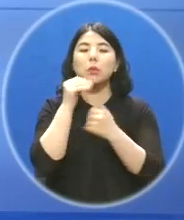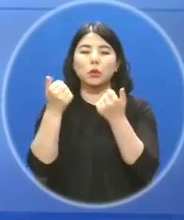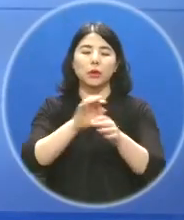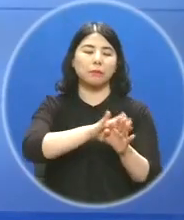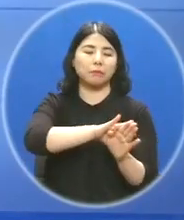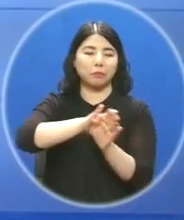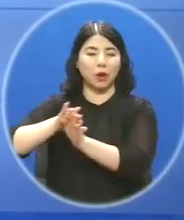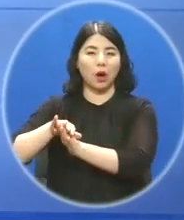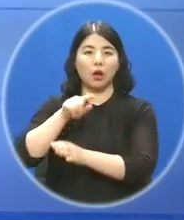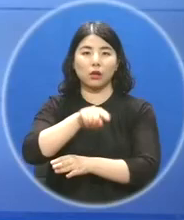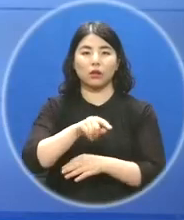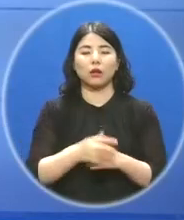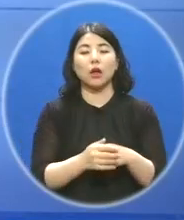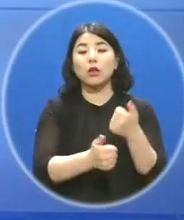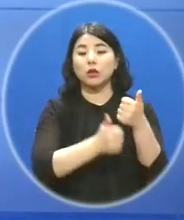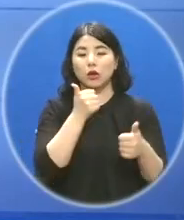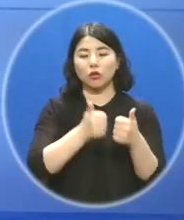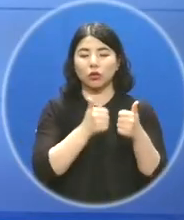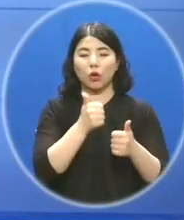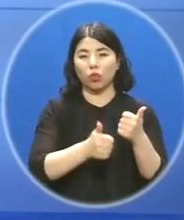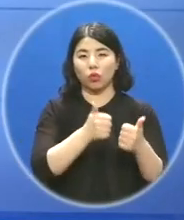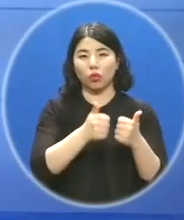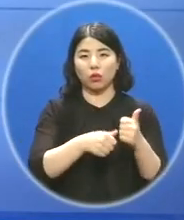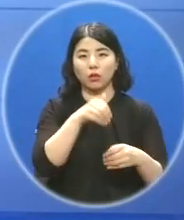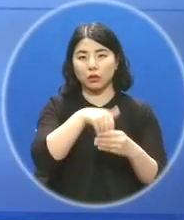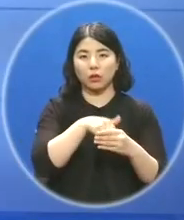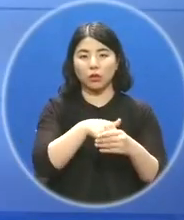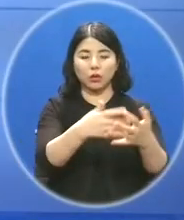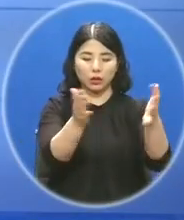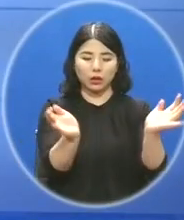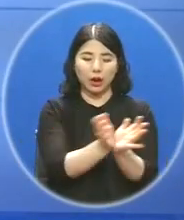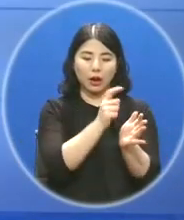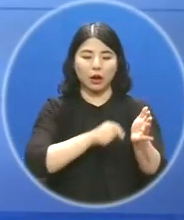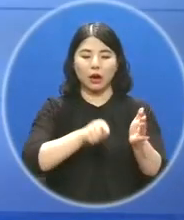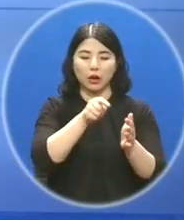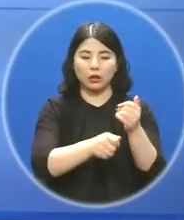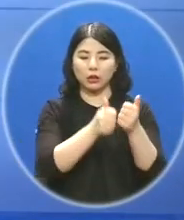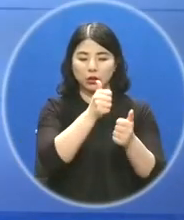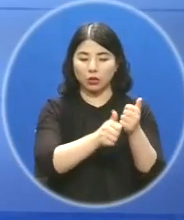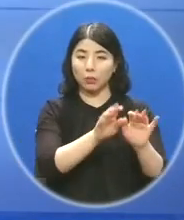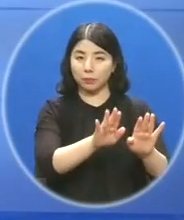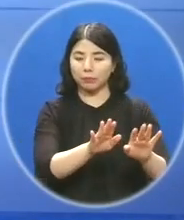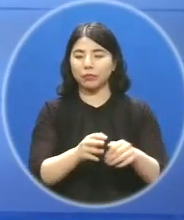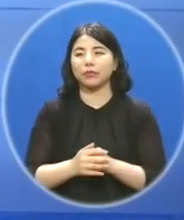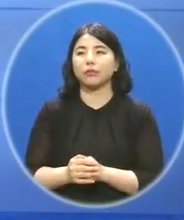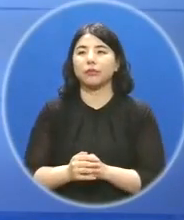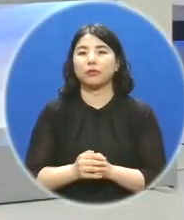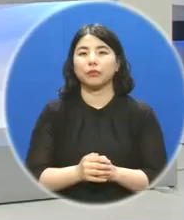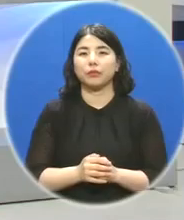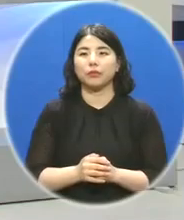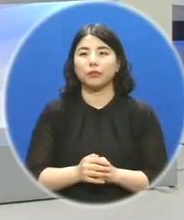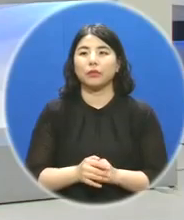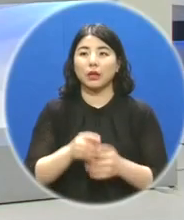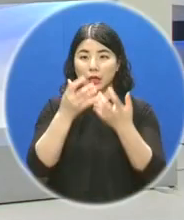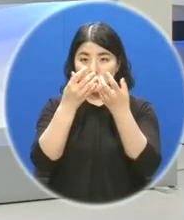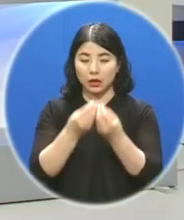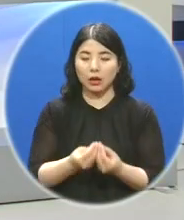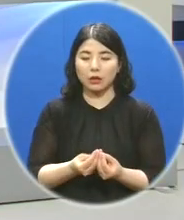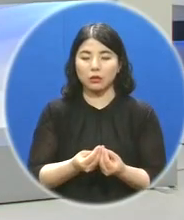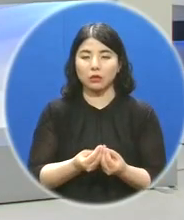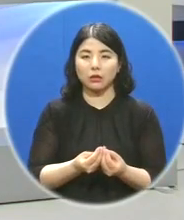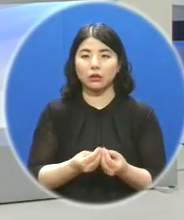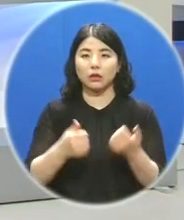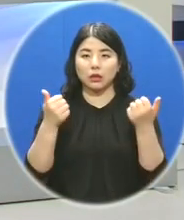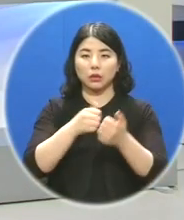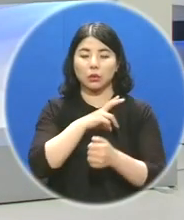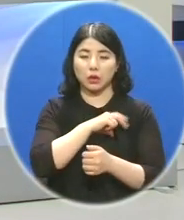그러면 네. 우리가 경선을 하는 그러니까 경합이 이루어지는 선거는 당내 선거입니다. 네. 그렇기 때문에 그러면 예. 죄송합니다. 그러면 예를 들어서 그